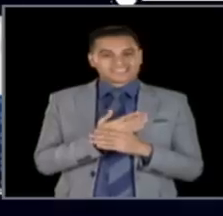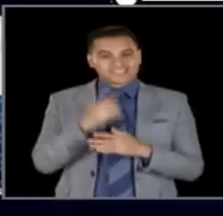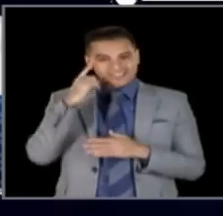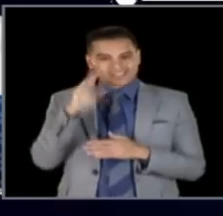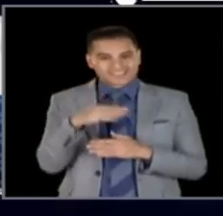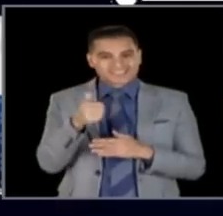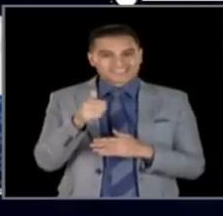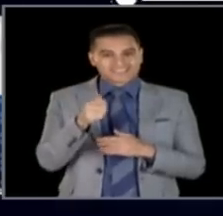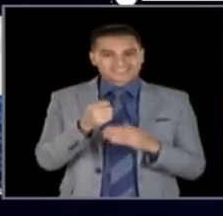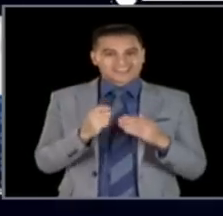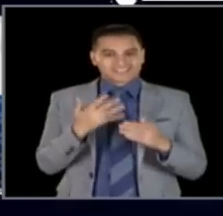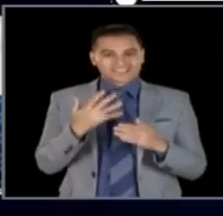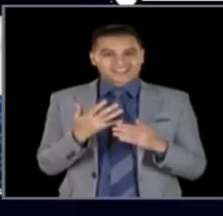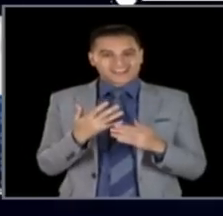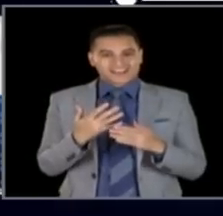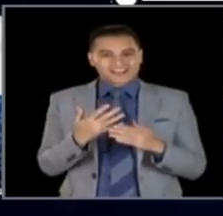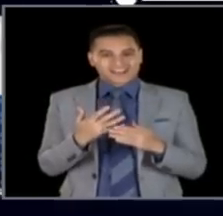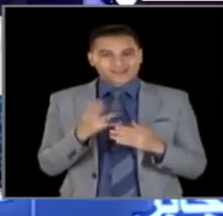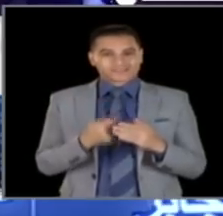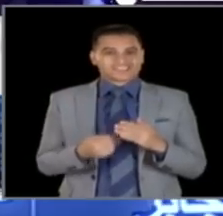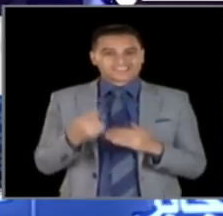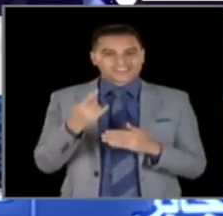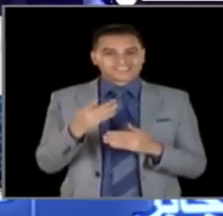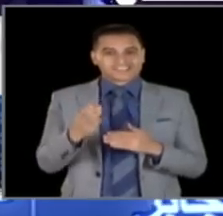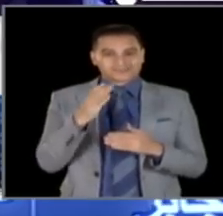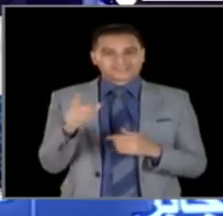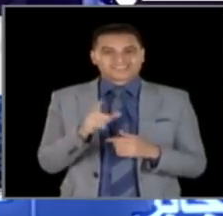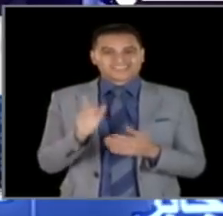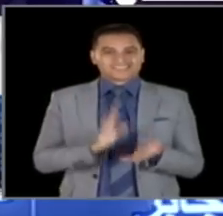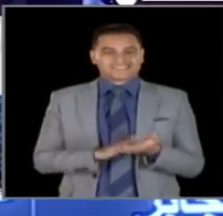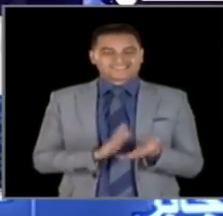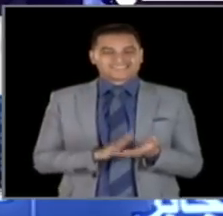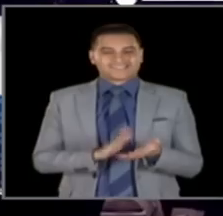اسلام جابر ناقص 5 او زائد 10. اجابه